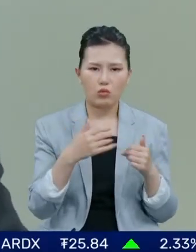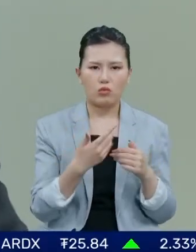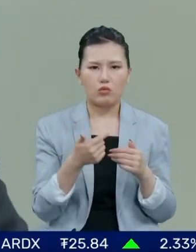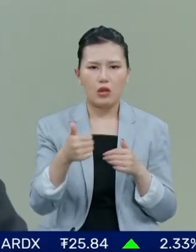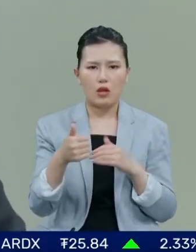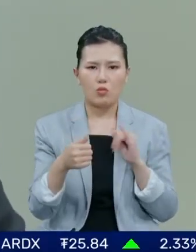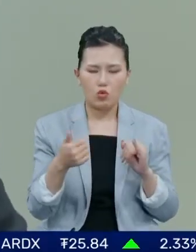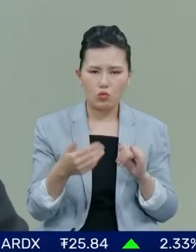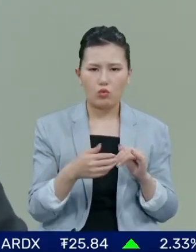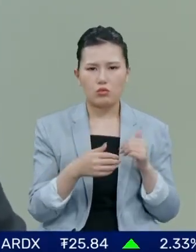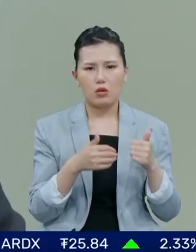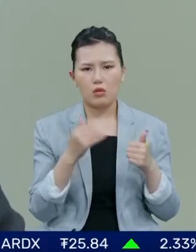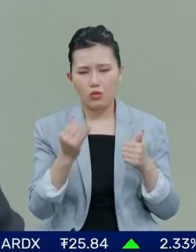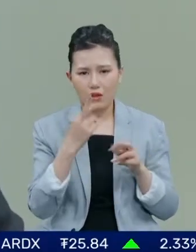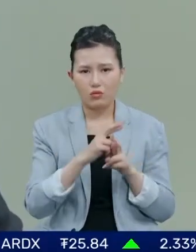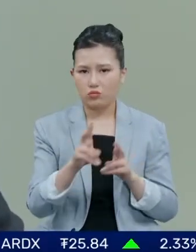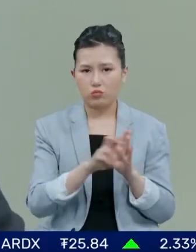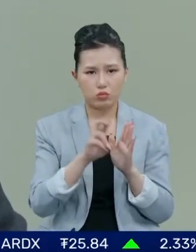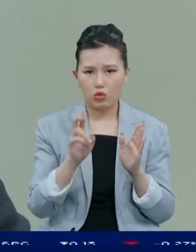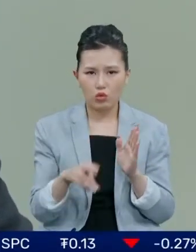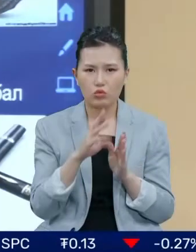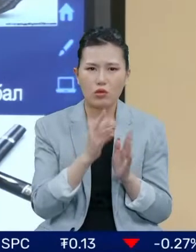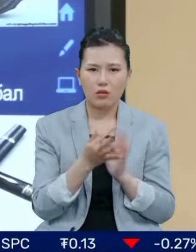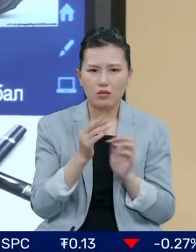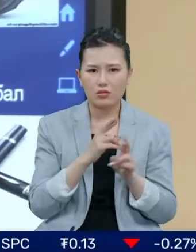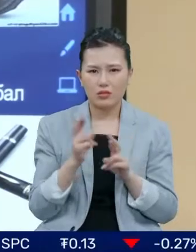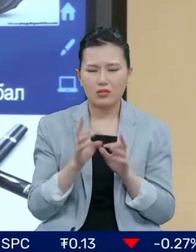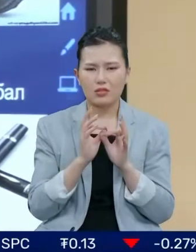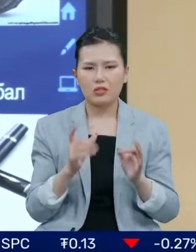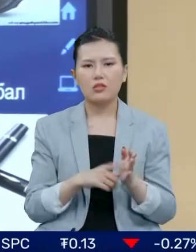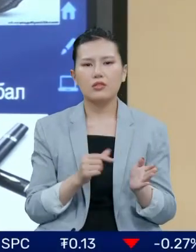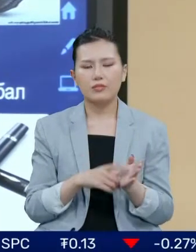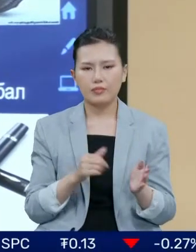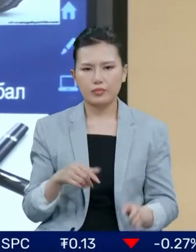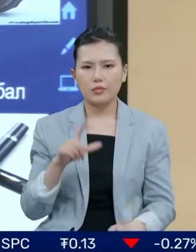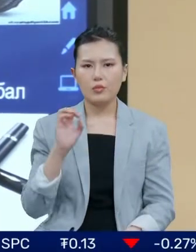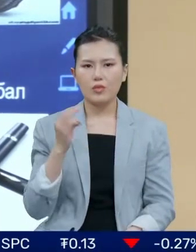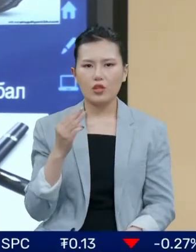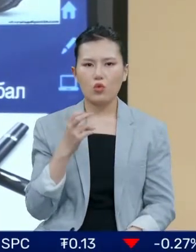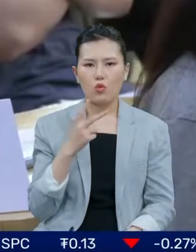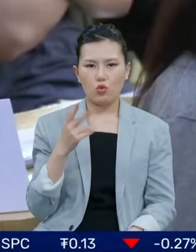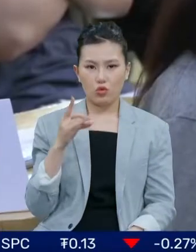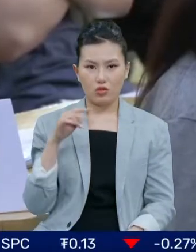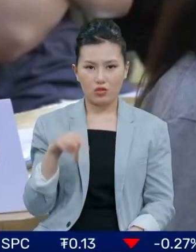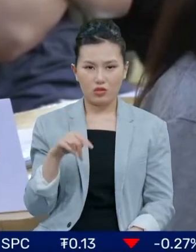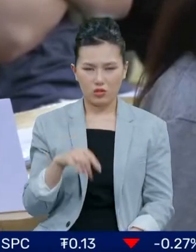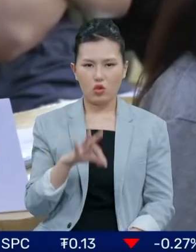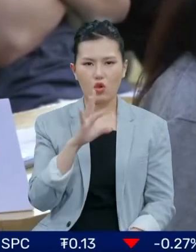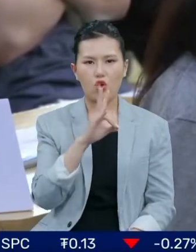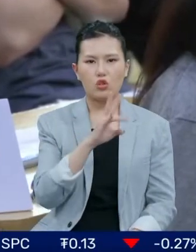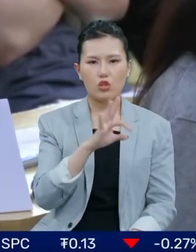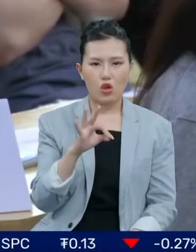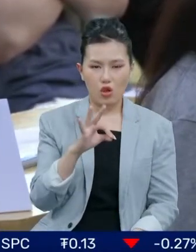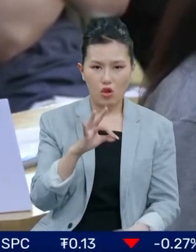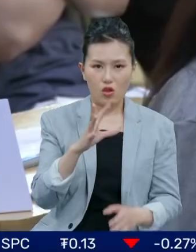дээр толох юм бол энэ маань өөр аргачлал бодох ёстой гэдгийг аль бошор хэлдэг яа гэж. Энэ жилийн эсэлтийн ерхий шалгалтын онцлог нь сурагчдын дүн оноог блокчейн